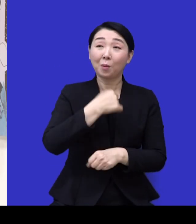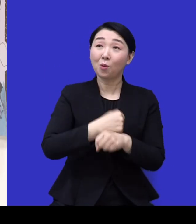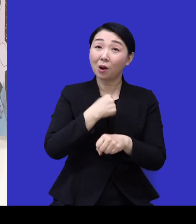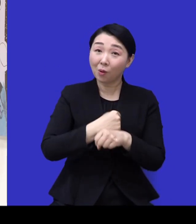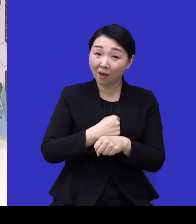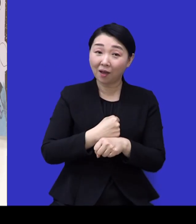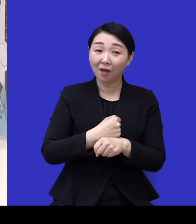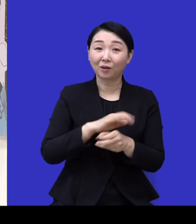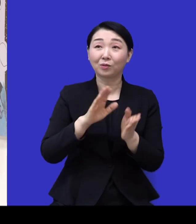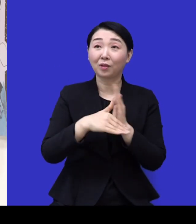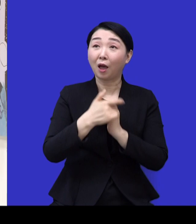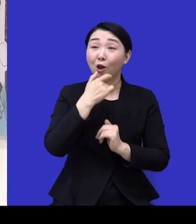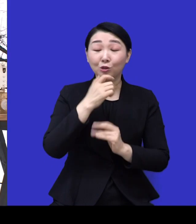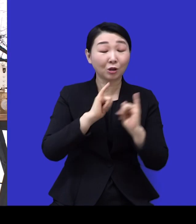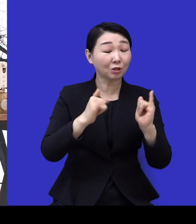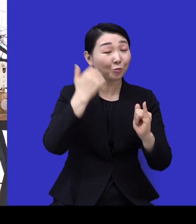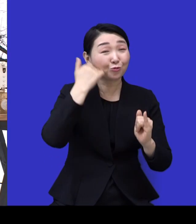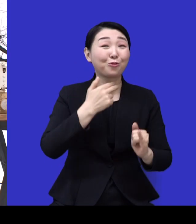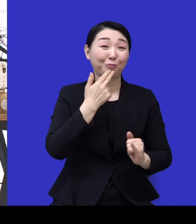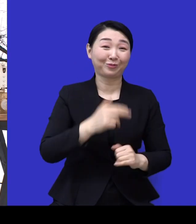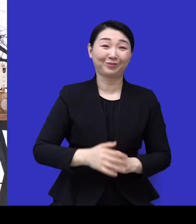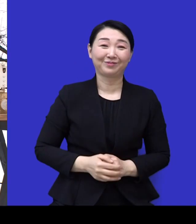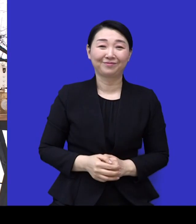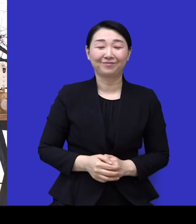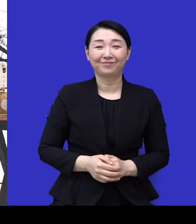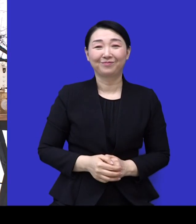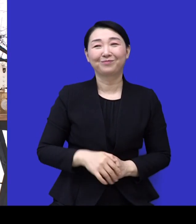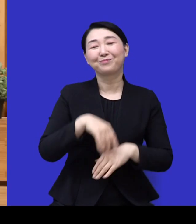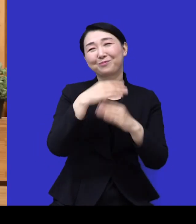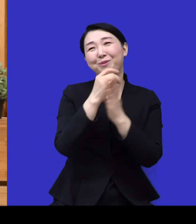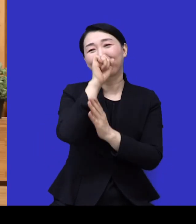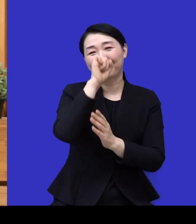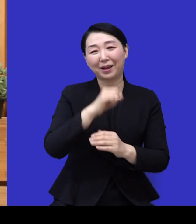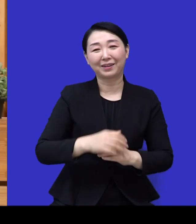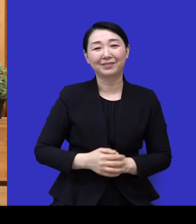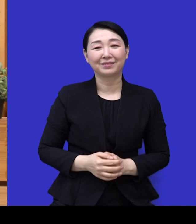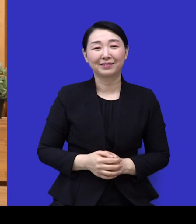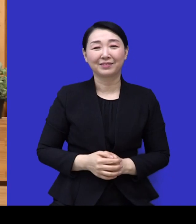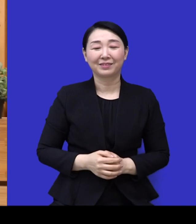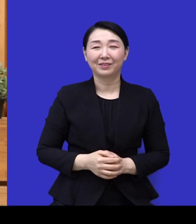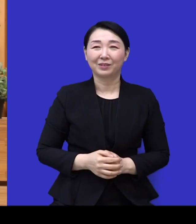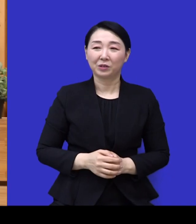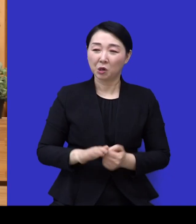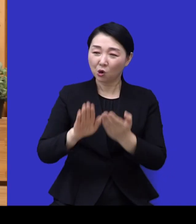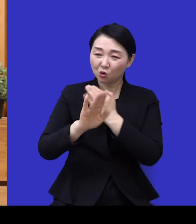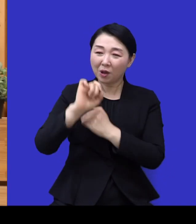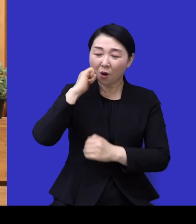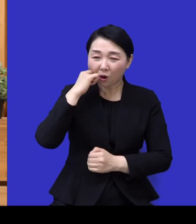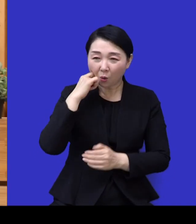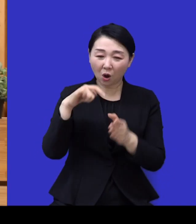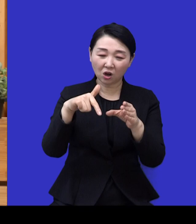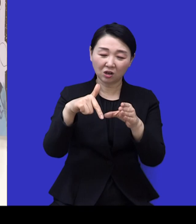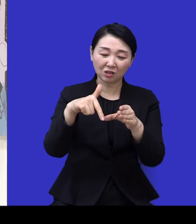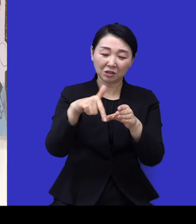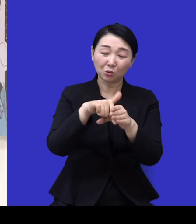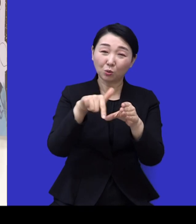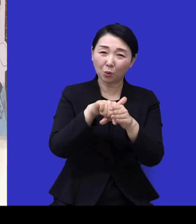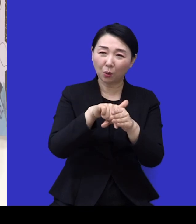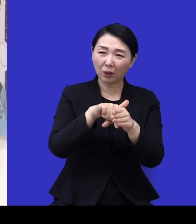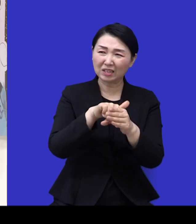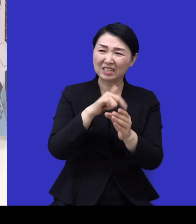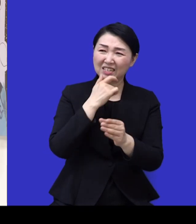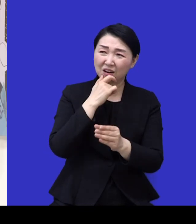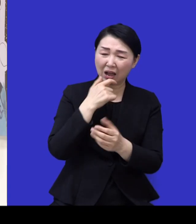하면 싫어할 분들 한 분도 안 그렇죠, 계시더라고요. 그렇죠. 저 그렇죠. 후배도 그렇고 그래서 그렇죠. 어려워하는 후배들 또 기독교에 대해서 싫어하시는 분들한테도